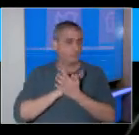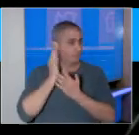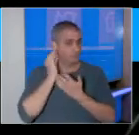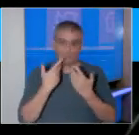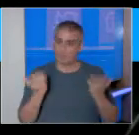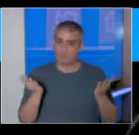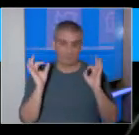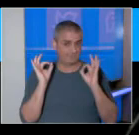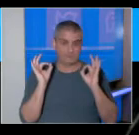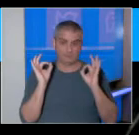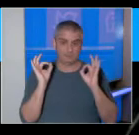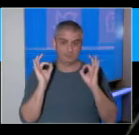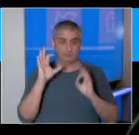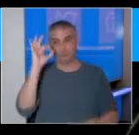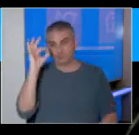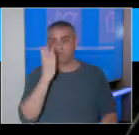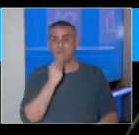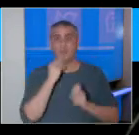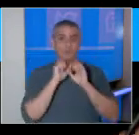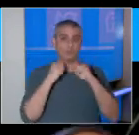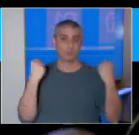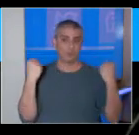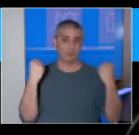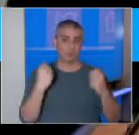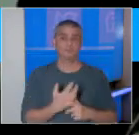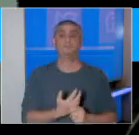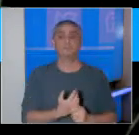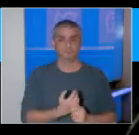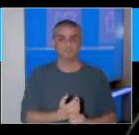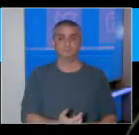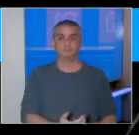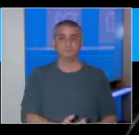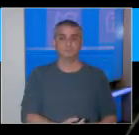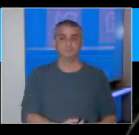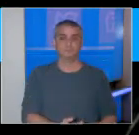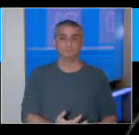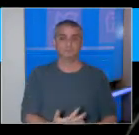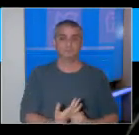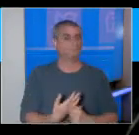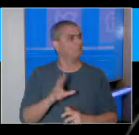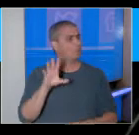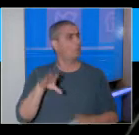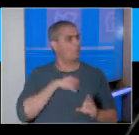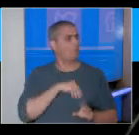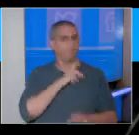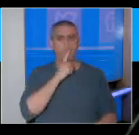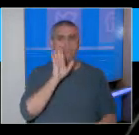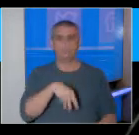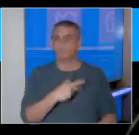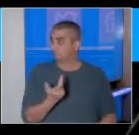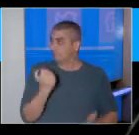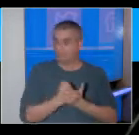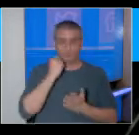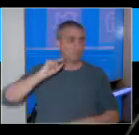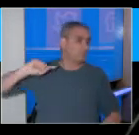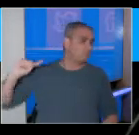נשים. ש"ס ויהדות התורה. כן, ש"ס ויהדות התורה, ואיכשהו הדבר הזה זוכה לאישור